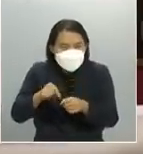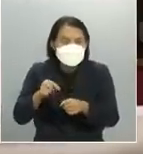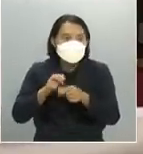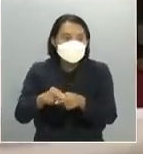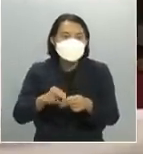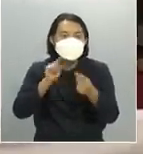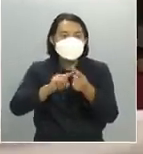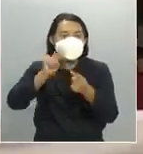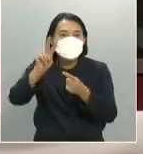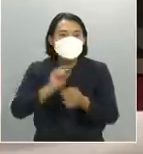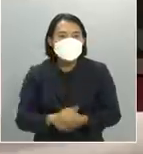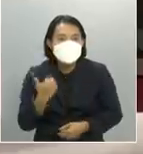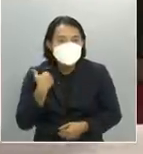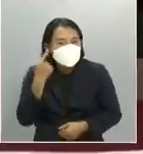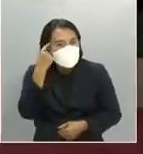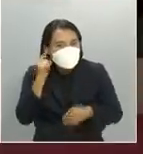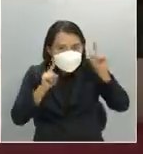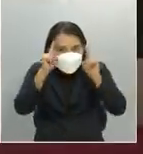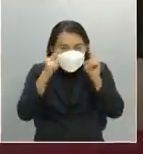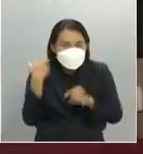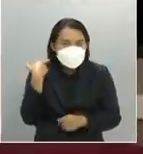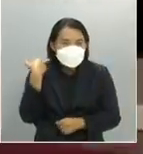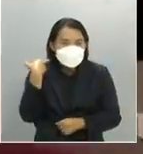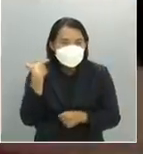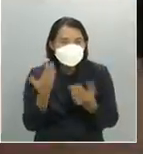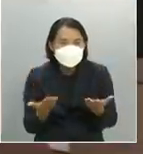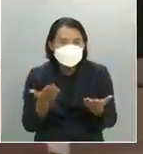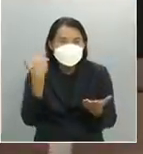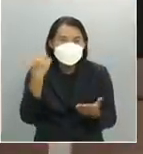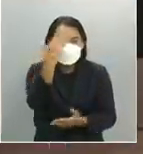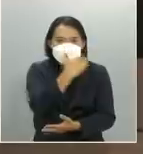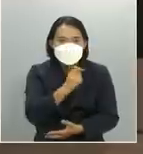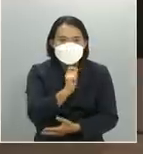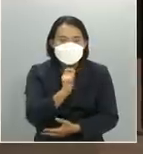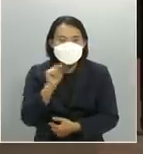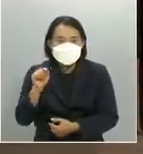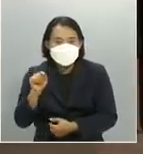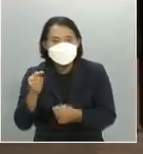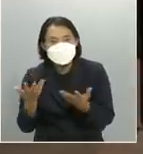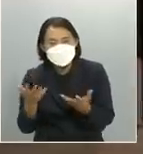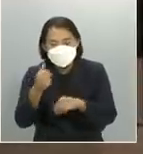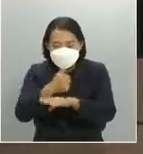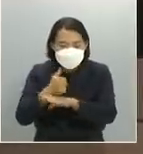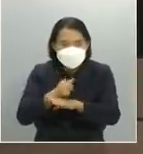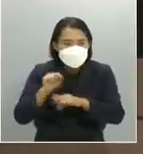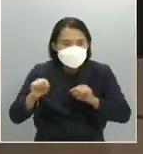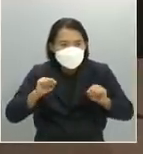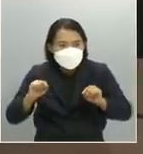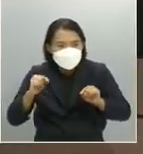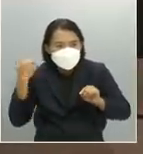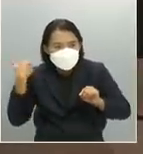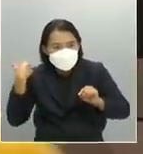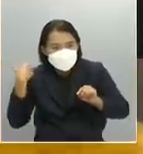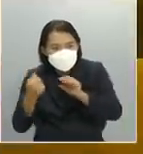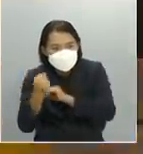ขามีความระแวงว่าตลอดเวลาว่าสมัยอภิสิทธิ์สมัยจุรินทร์ต่างหัวหน้าพรรคเราต้องตอบเลยไม่มีอำนาจแท้จริง